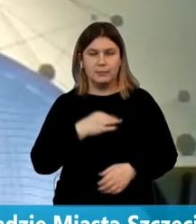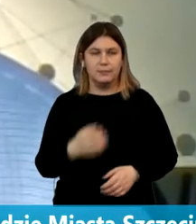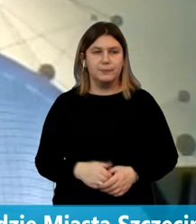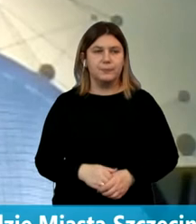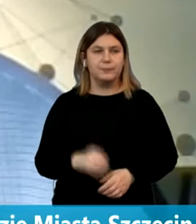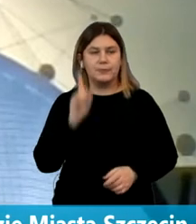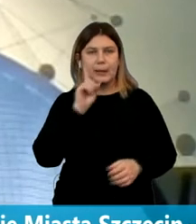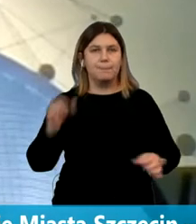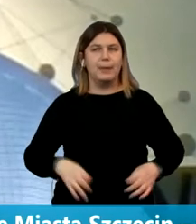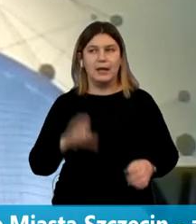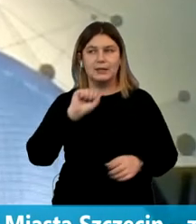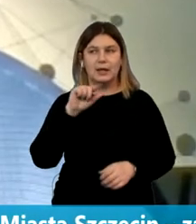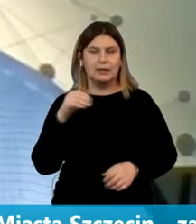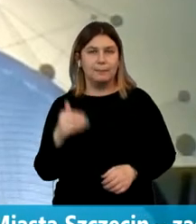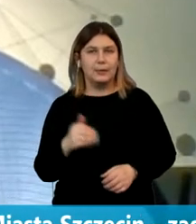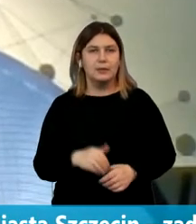Pan Adam pyta.